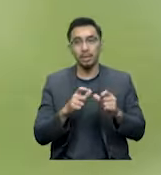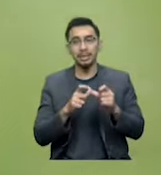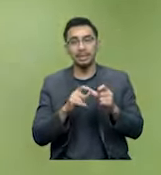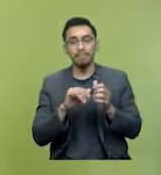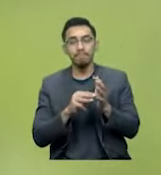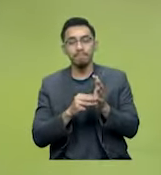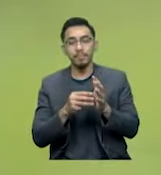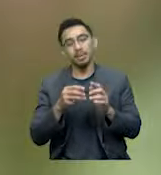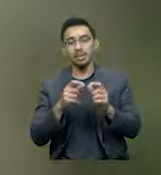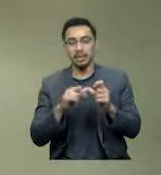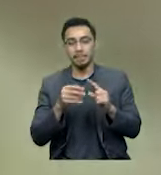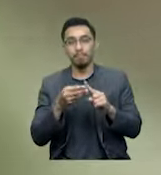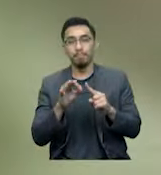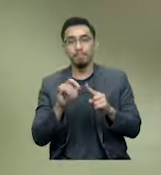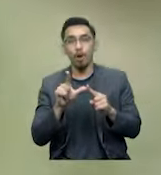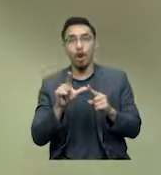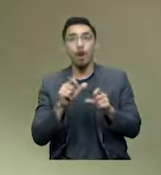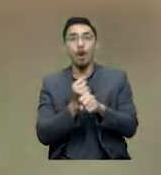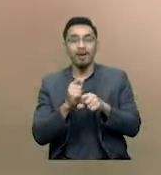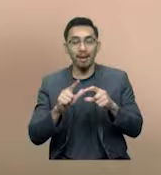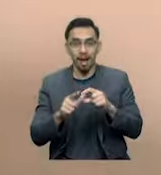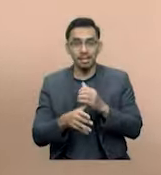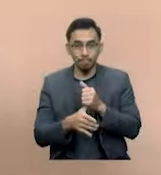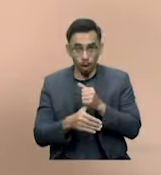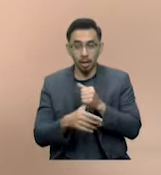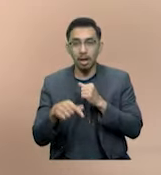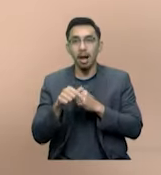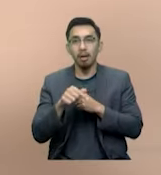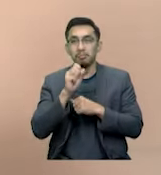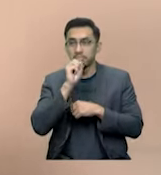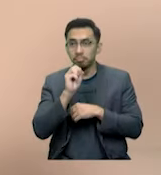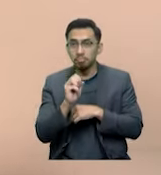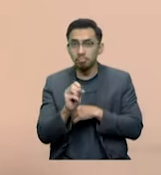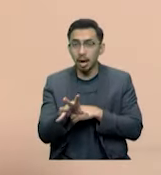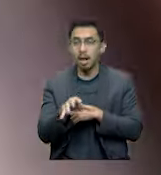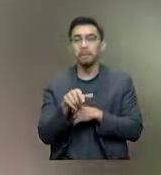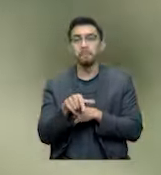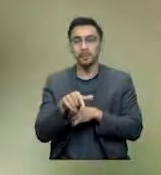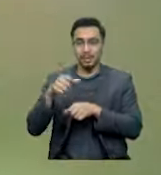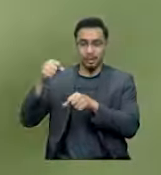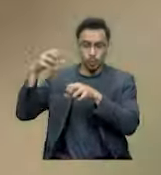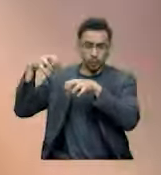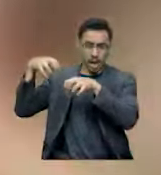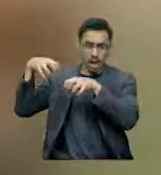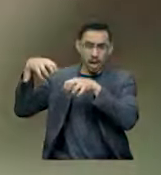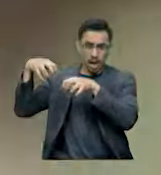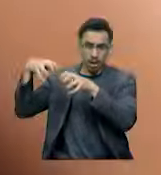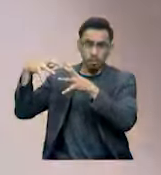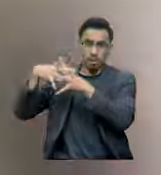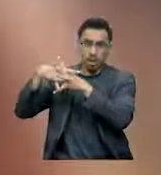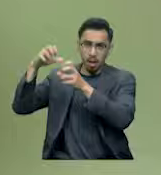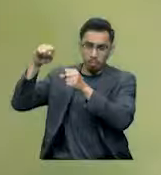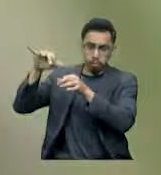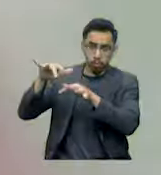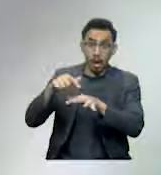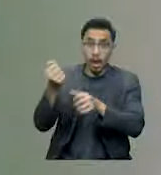Kabupaten taponuli Utara Sabtu sore warga menyebut longsor menerjang saat hujan lebat mengguyur menyapu beberapa kendaraan yang melintas dan sejumlah